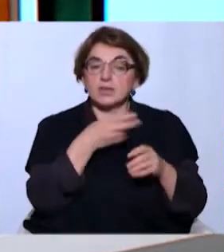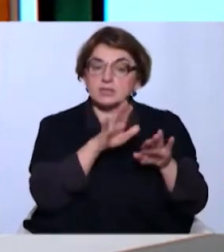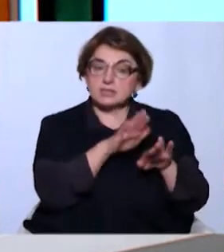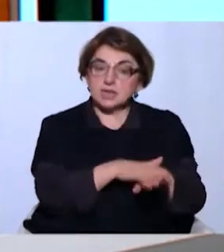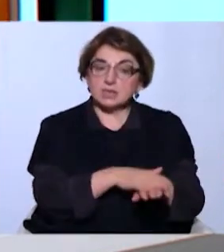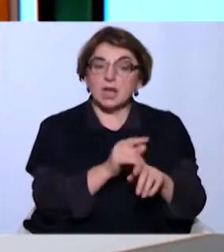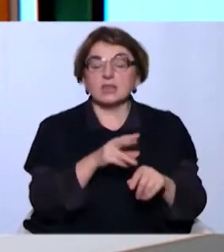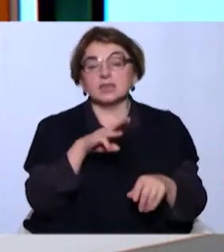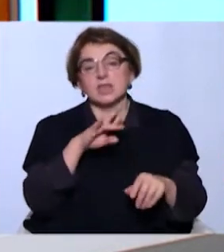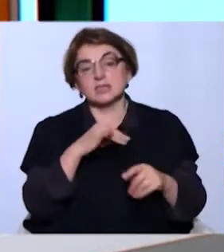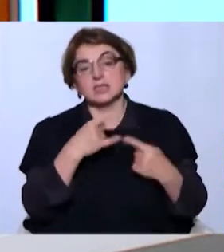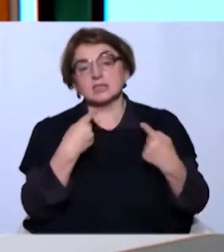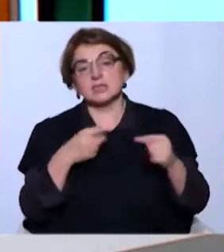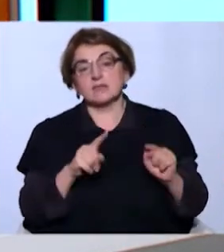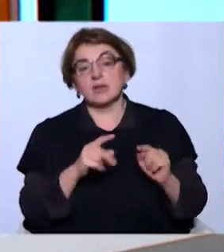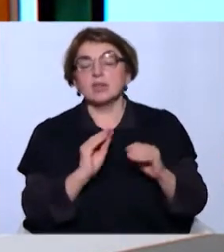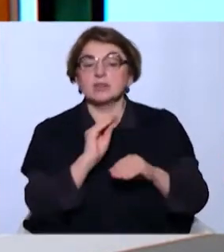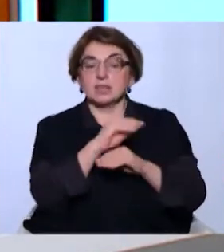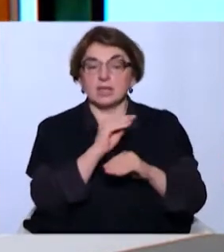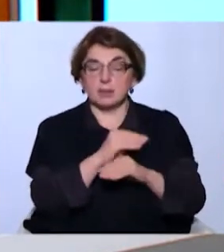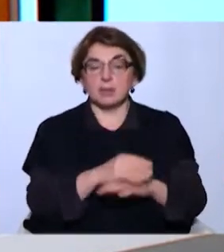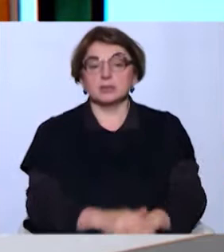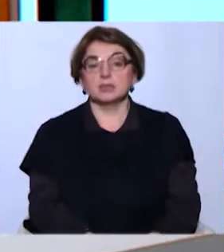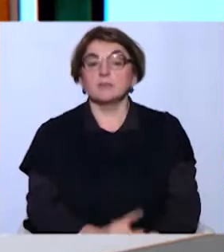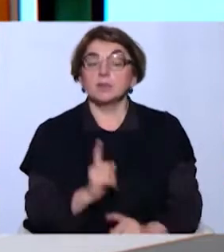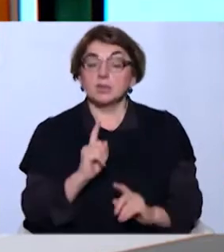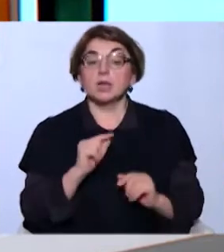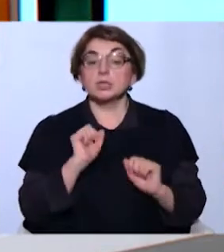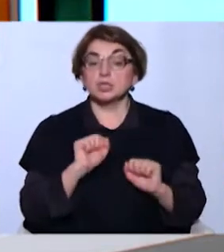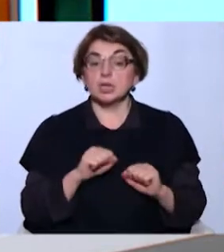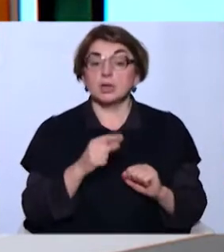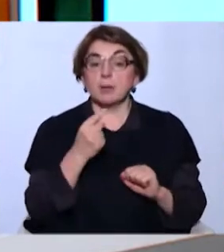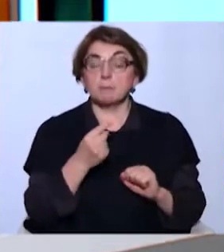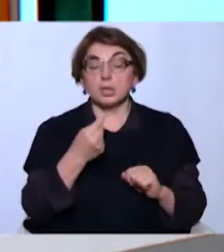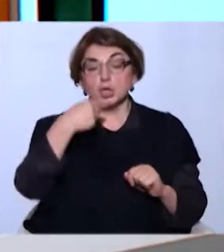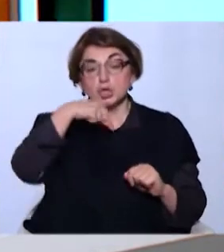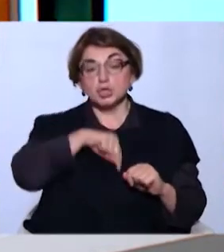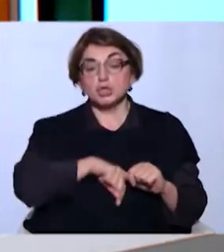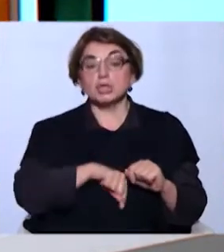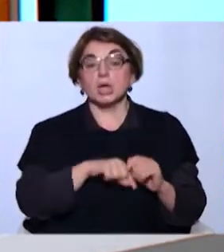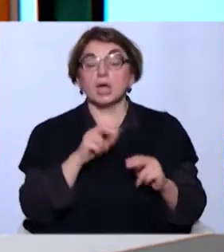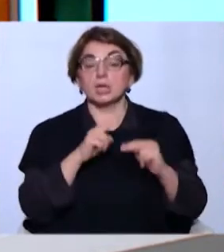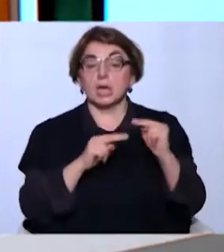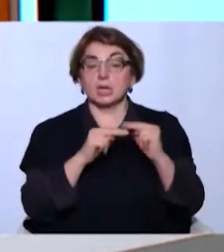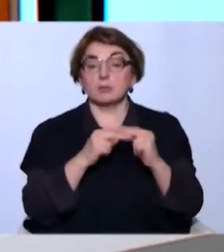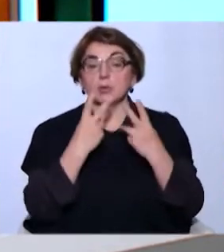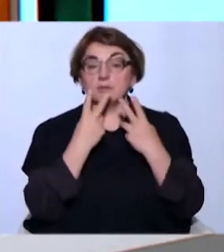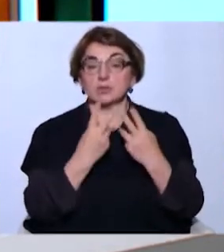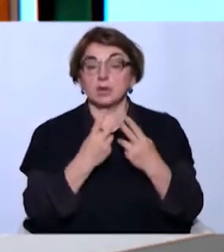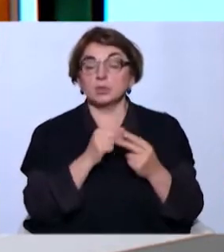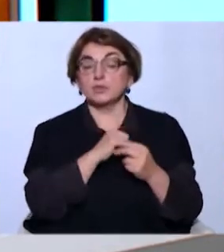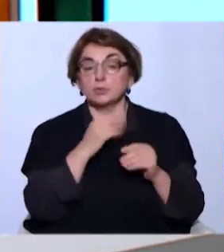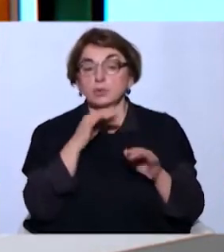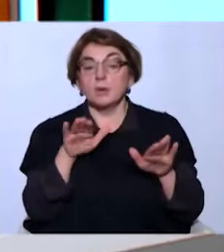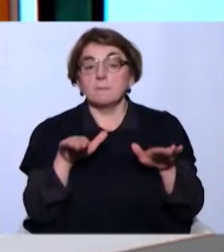ან ნესტრით, ან სხვა რაიმე დანამატით. რაც შეეხება მათ შინაგან აგებულებას, განვიხილოთ